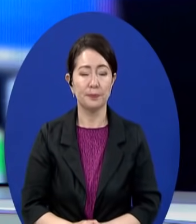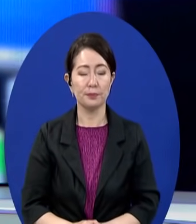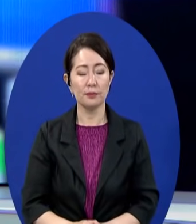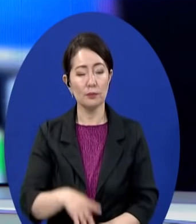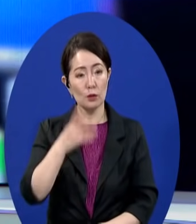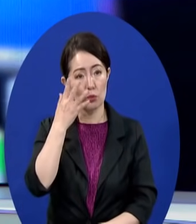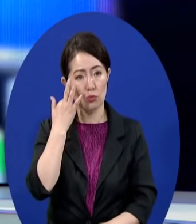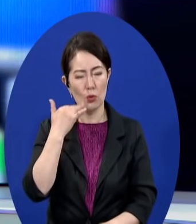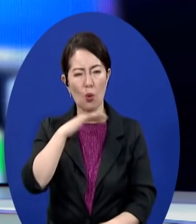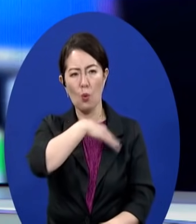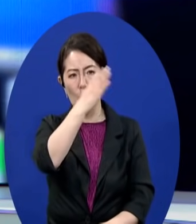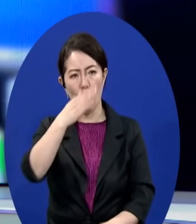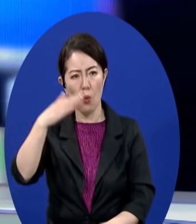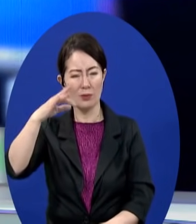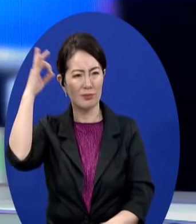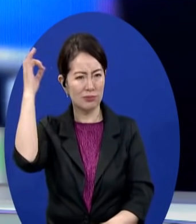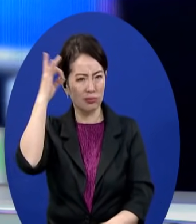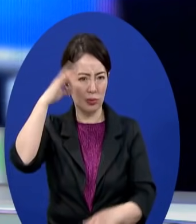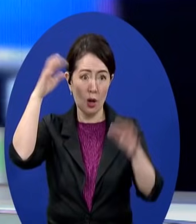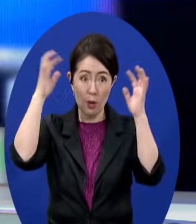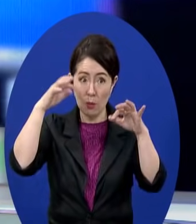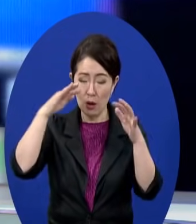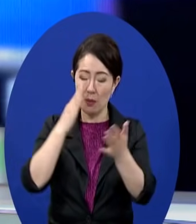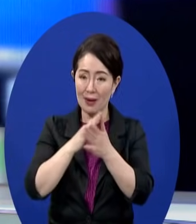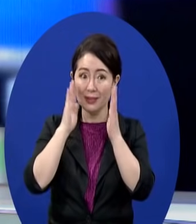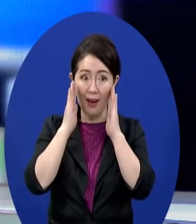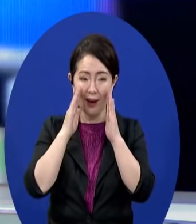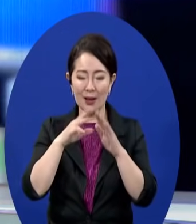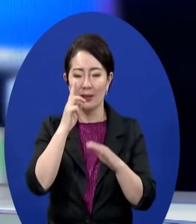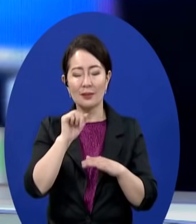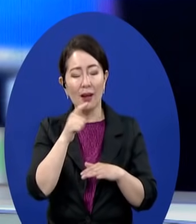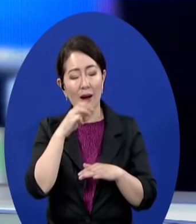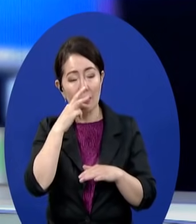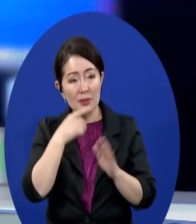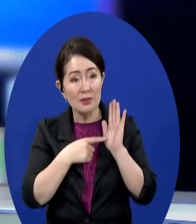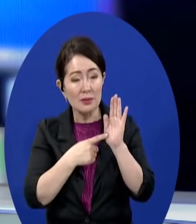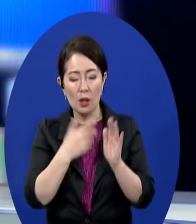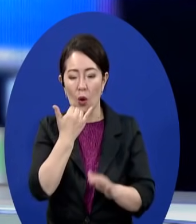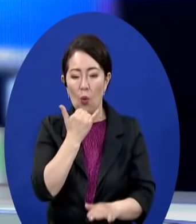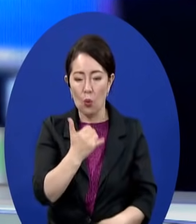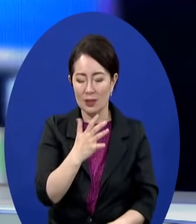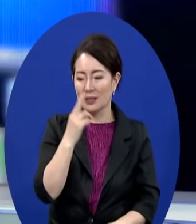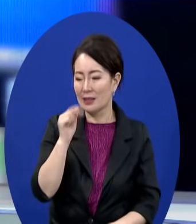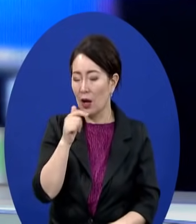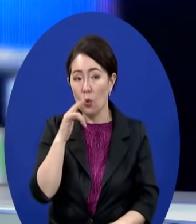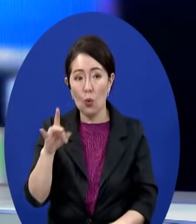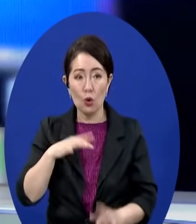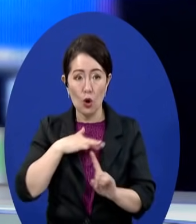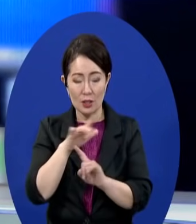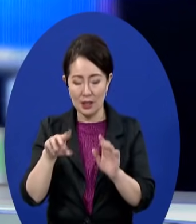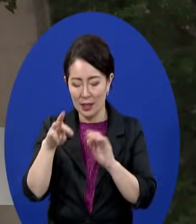Ойрын өдрүүдэд уулархаг нутгаар дуу цахилгаантай бороо орохыг анхааруулж байна. Цаг агаарын төлөө мэдээллийг Ус цагаар орчны шинжилгээний газраас тодорхойллаа.